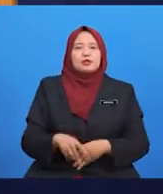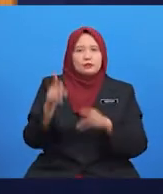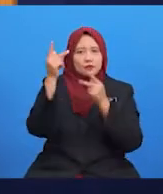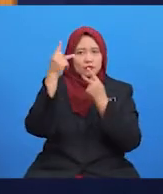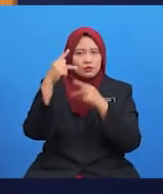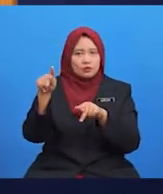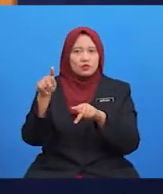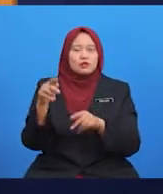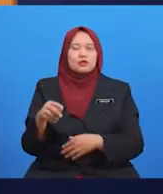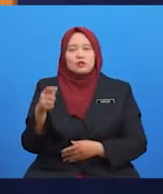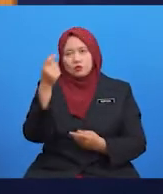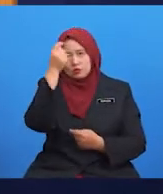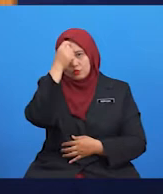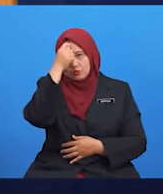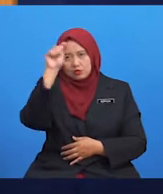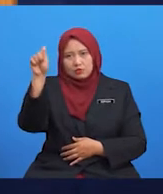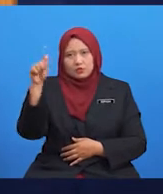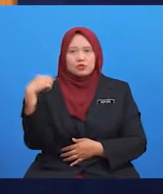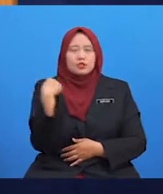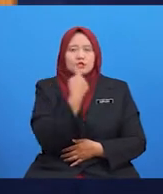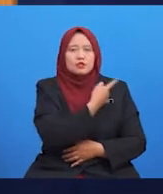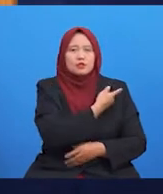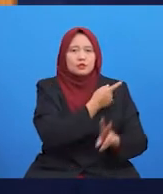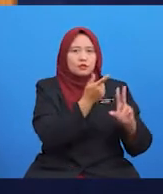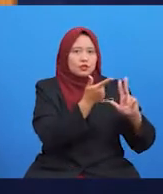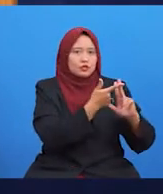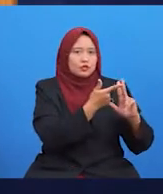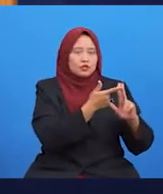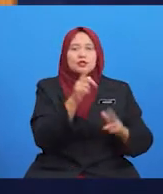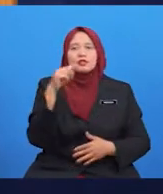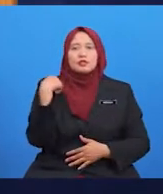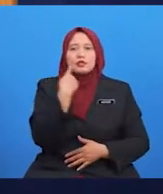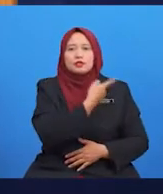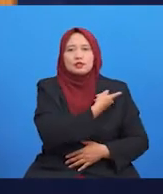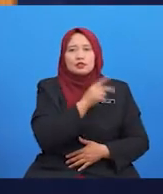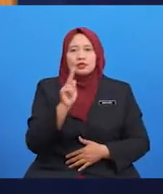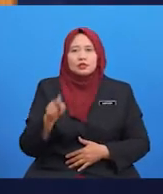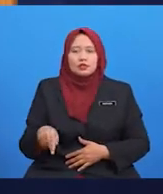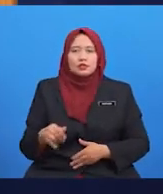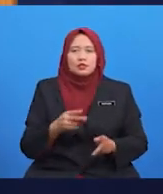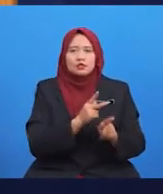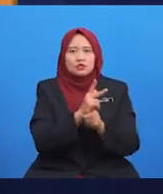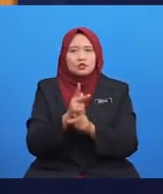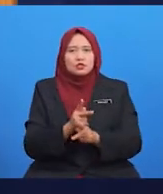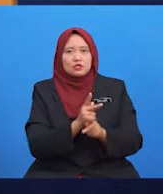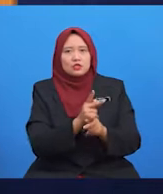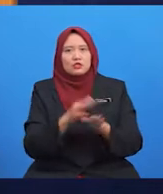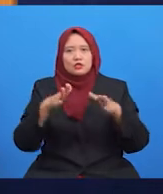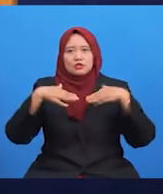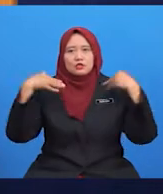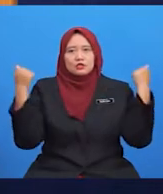Ketiga, kita hendaklah menjaga kesihatan serta kebersihan diri.